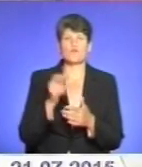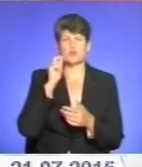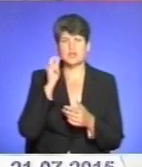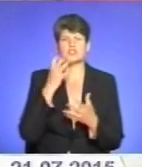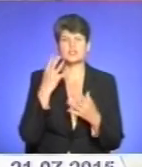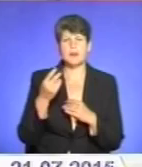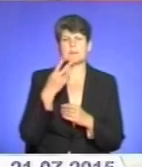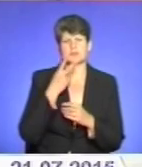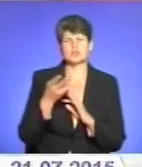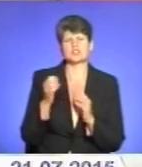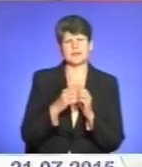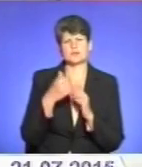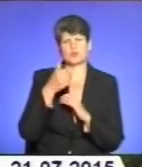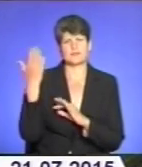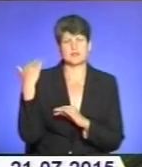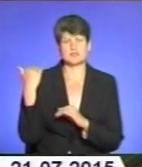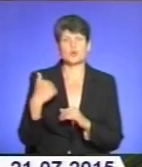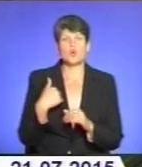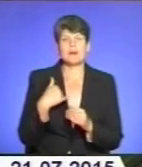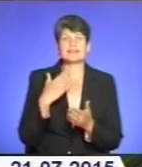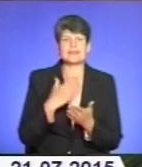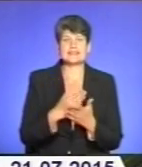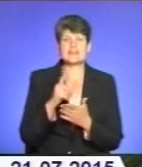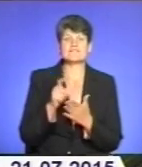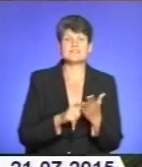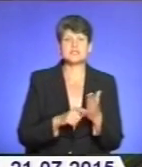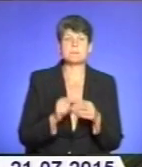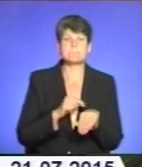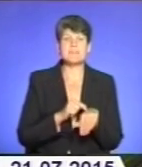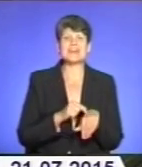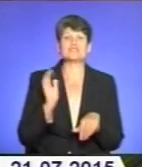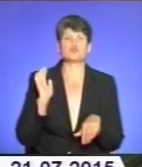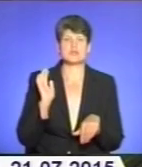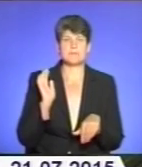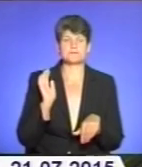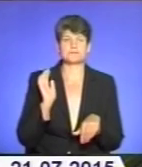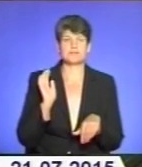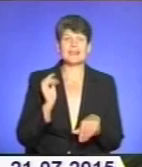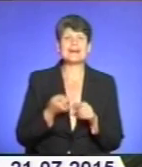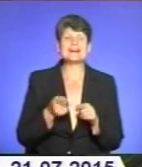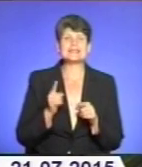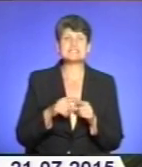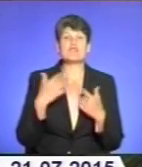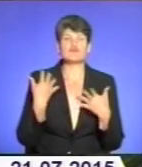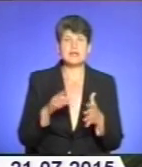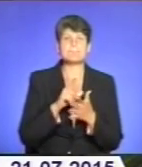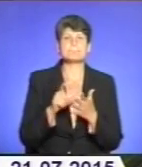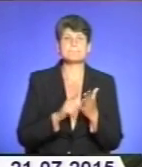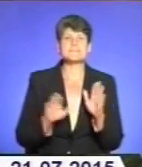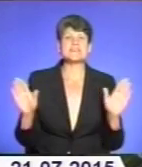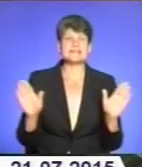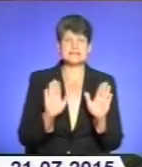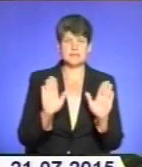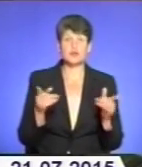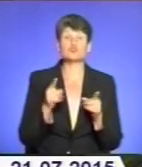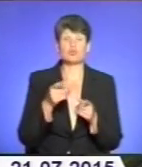ще 10 років тому. У мене є вірш «Передчуття», це вже пісня, вона буде звучати. Але чому я